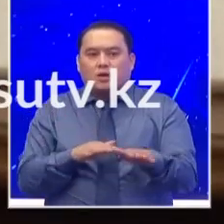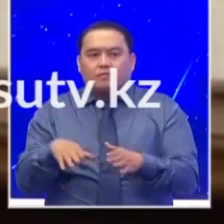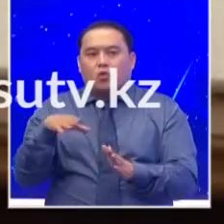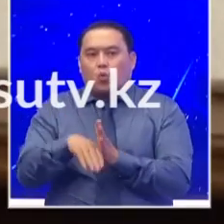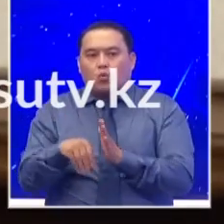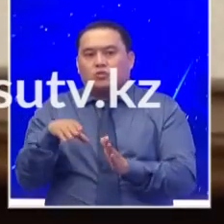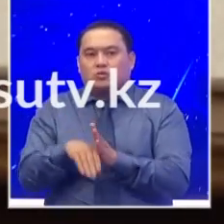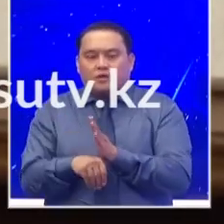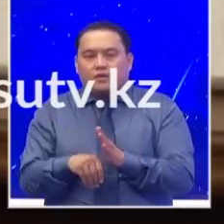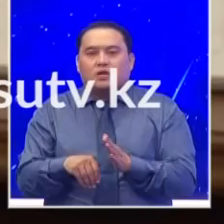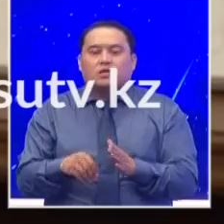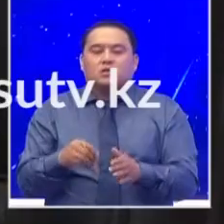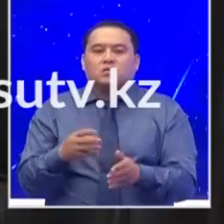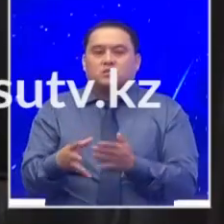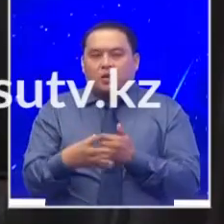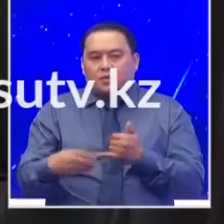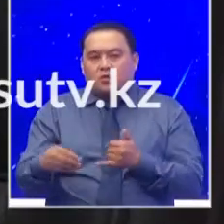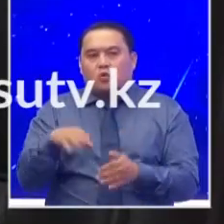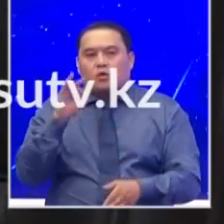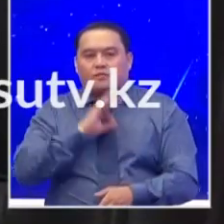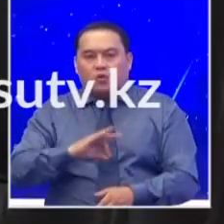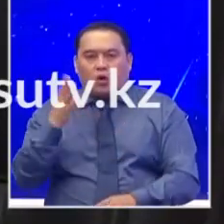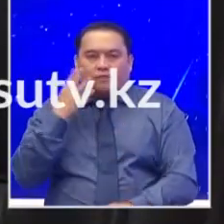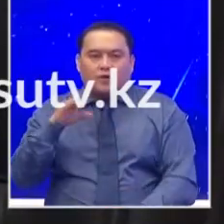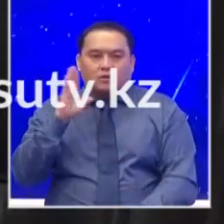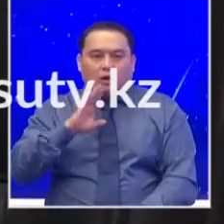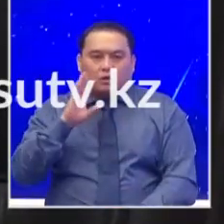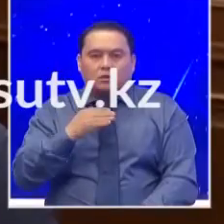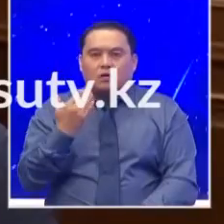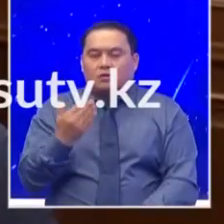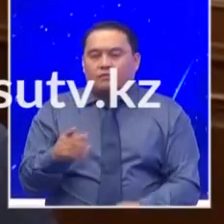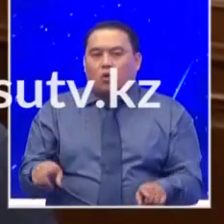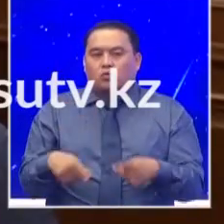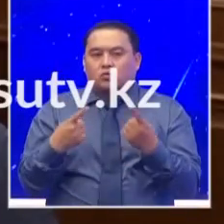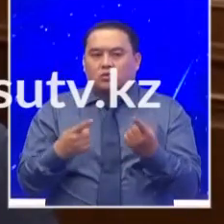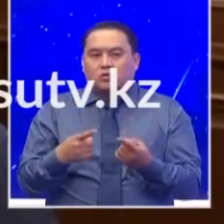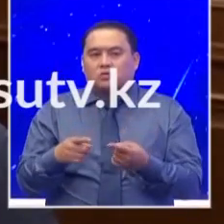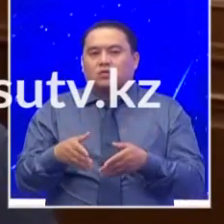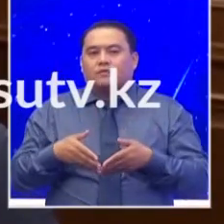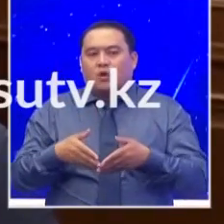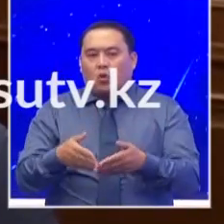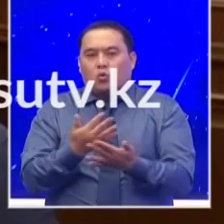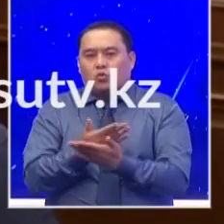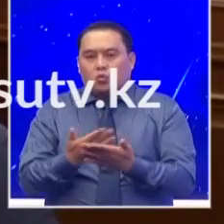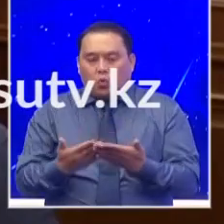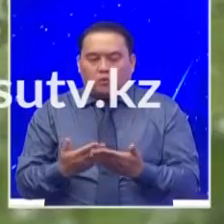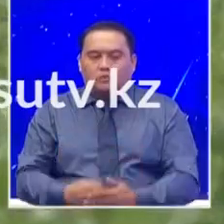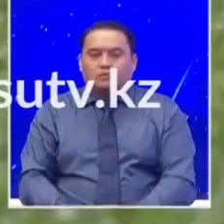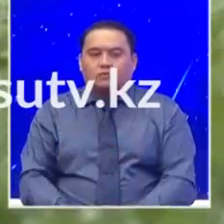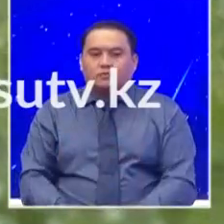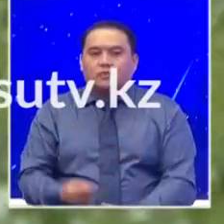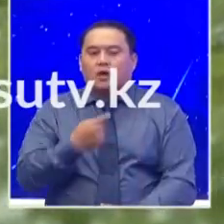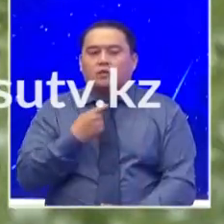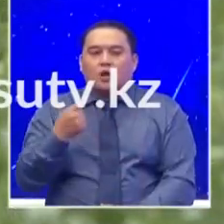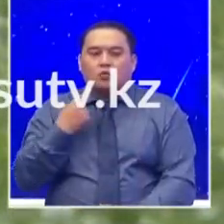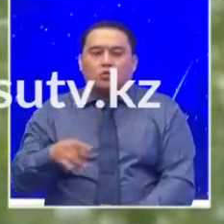включая инвентаризацию земель, внедрение водосберегающих технологий, модернизацию растительных сетей и прочие необходимые меры.